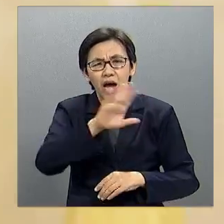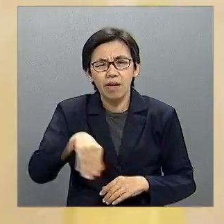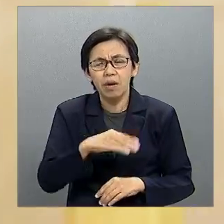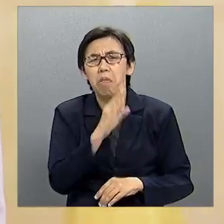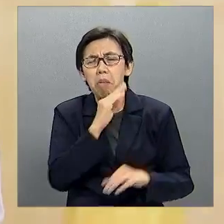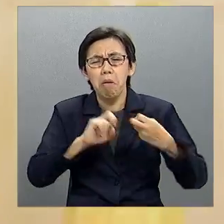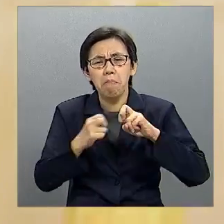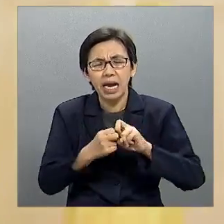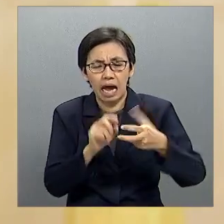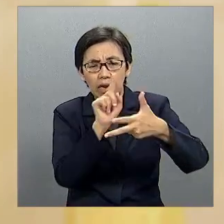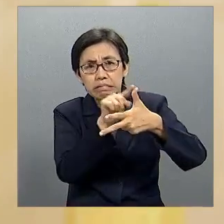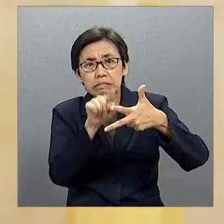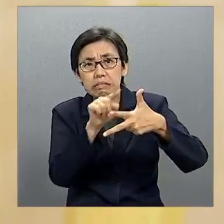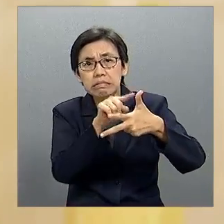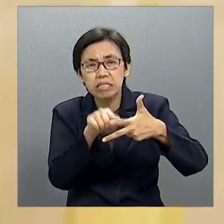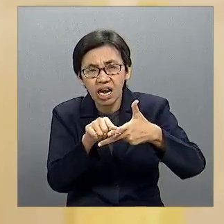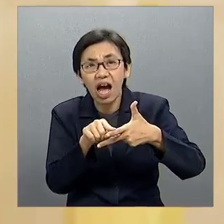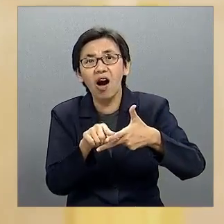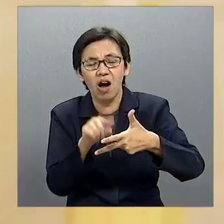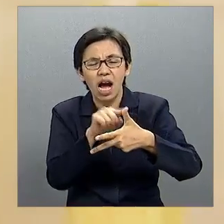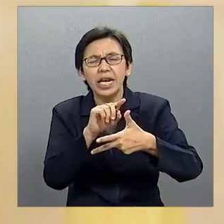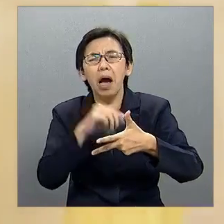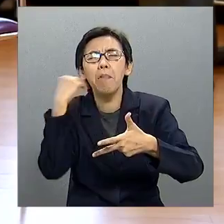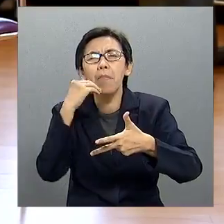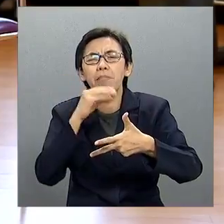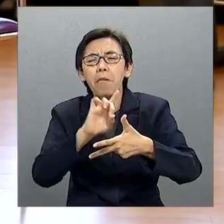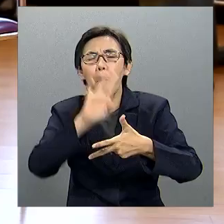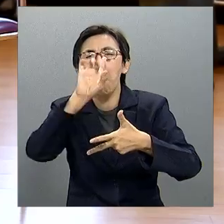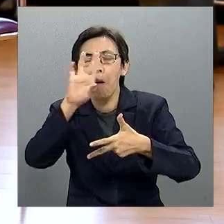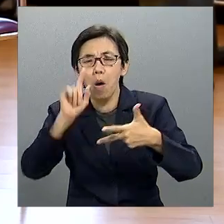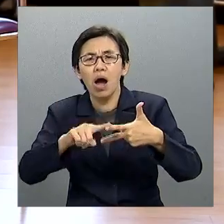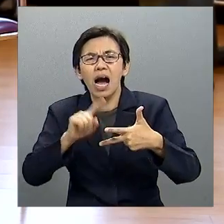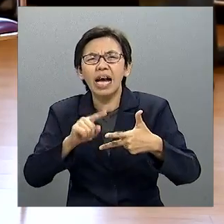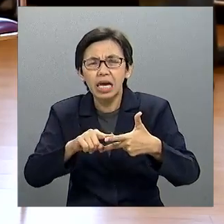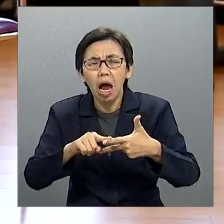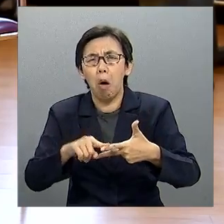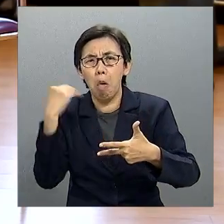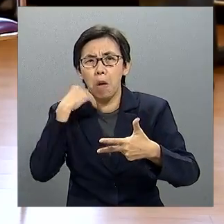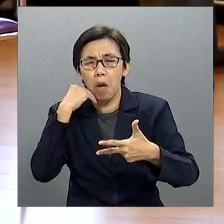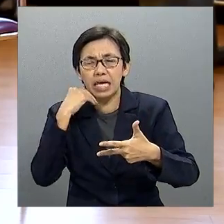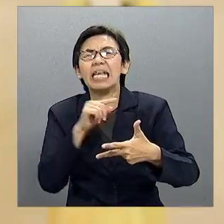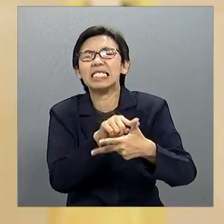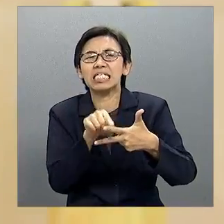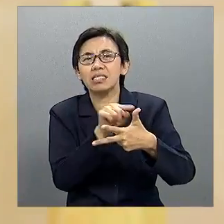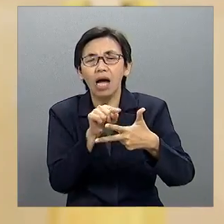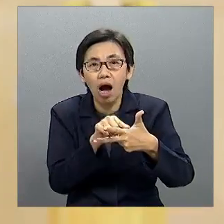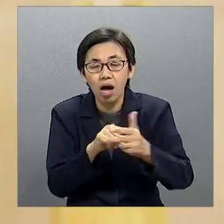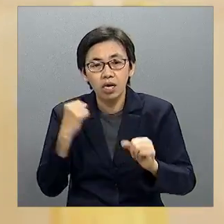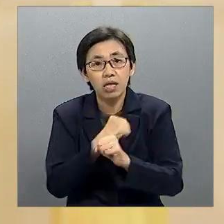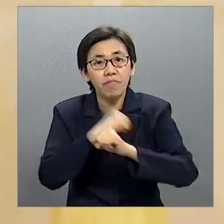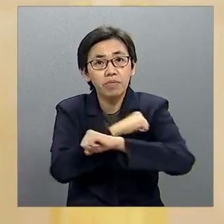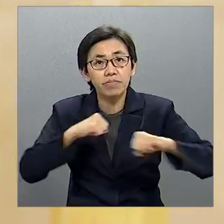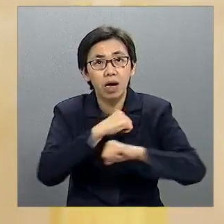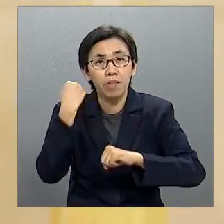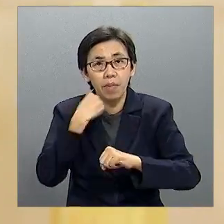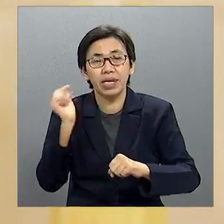2 ใช่ครับคือเรามี3ระยะใช่มั้ยคนที่เป็นระยะที่0เนี่ยก็สามารถใช้ได ้อ๋อก็ได้เหมือนกันก็อาการก็จะดีขึ้น อาการจะดีขึ้นนะครับก็คือยืดกล้ามเนื้อ